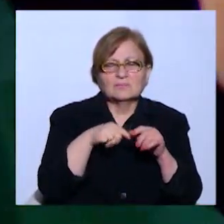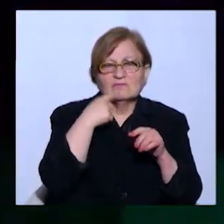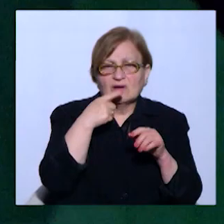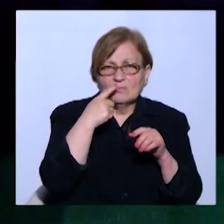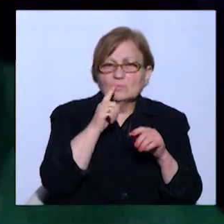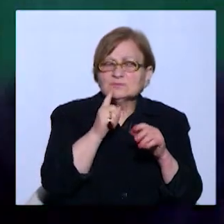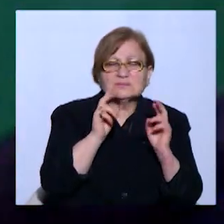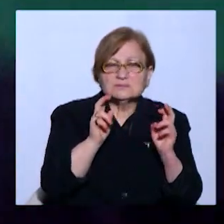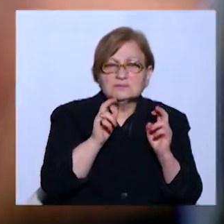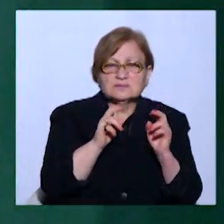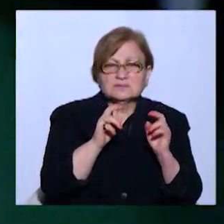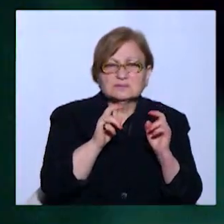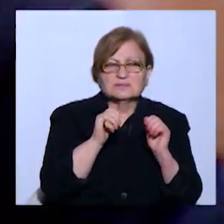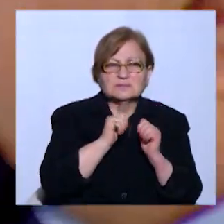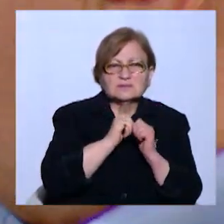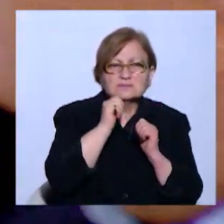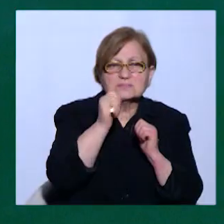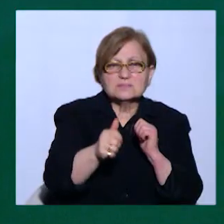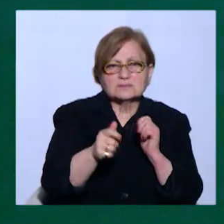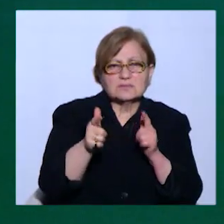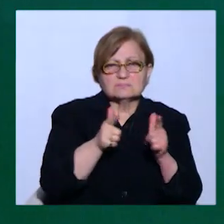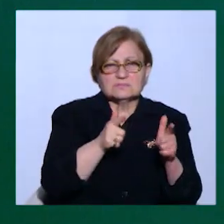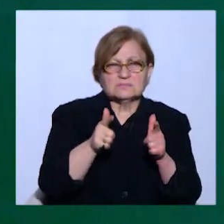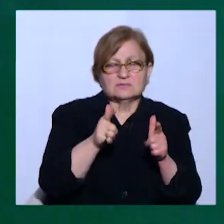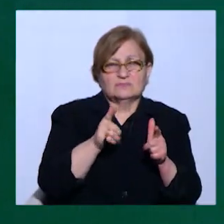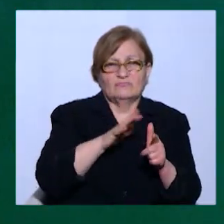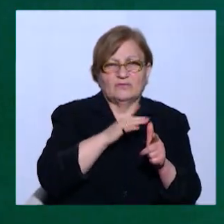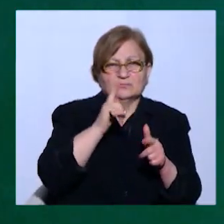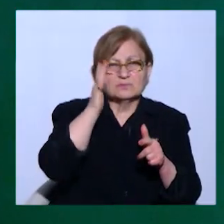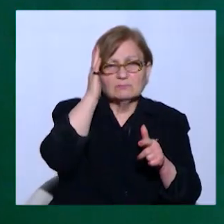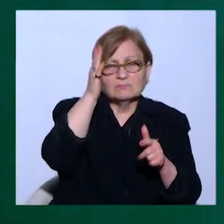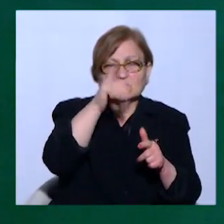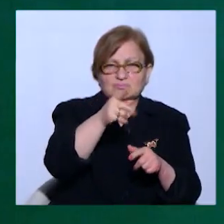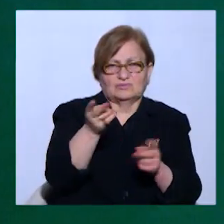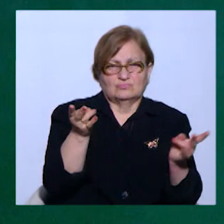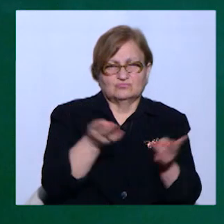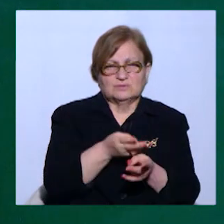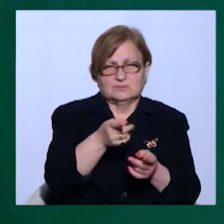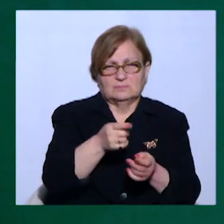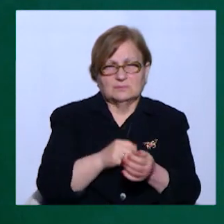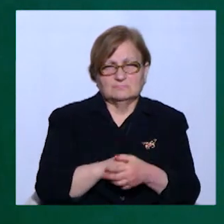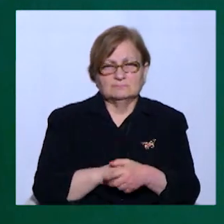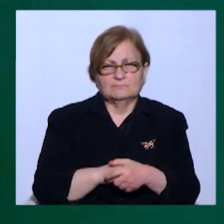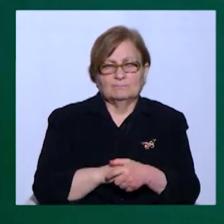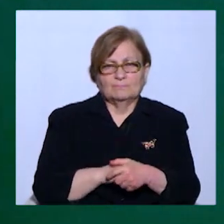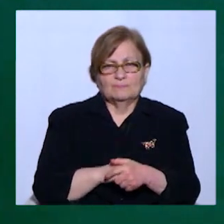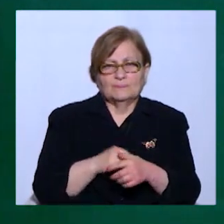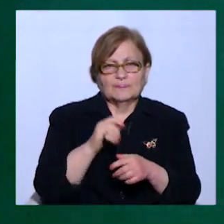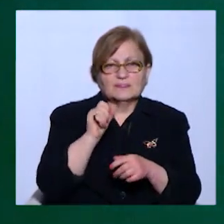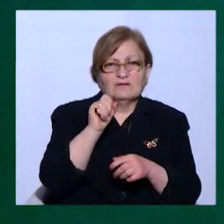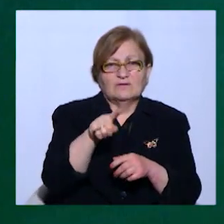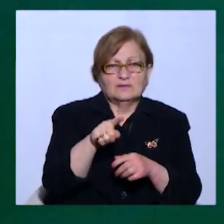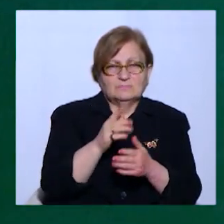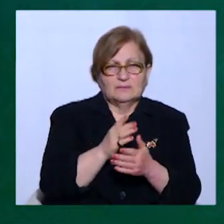რომ წინასწარ მზად ვიყოთ მომავალში, რომ მე-7-ის დაგჭირდება აუცილებლად. შემდეგი დავალება